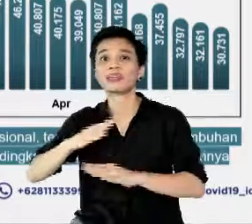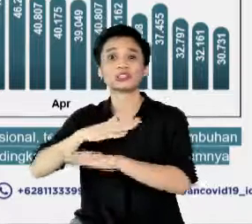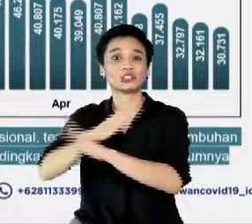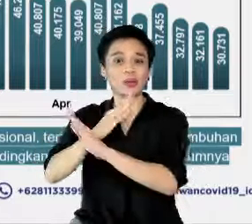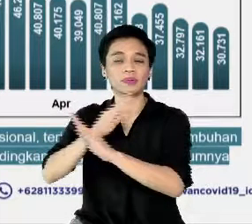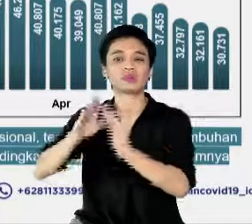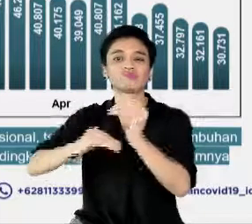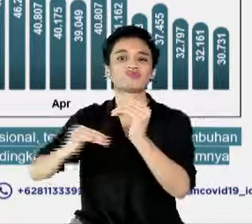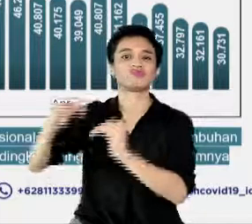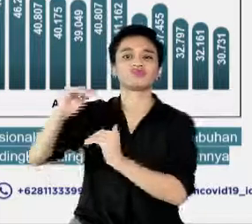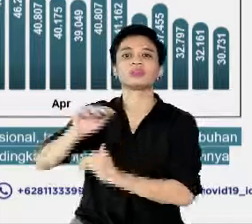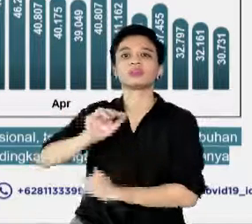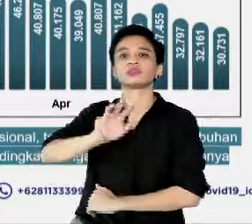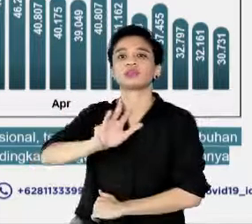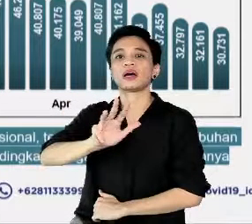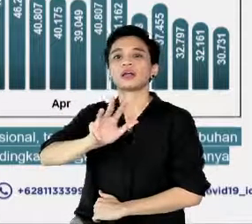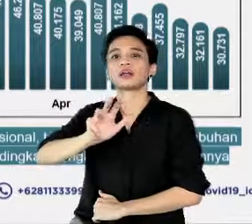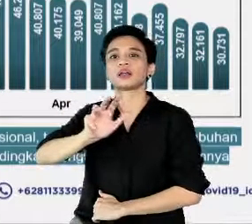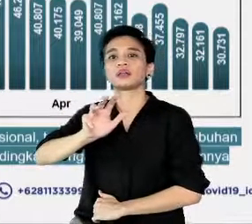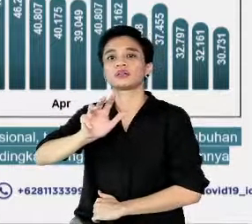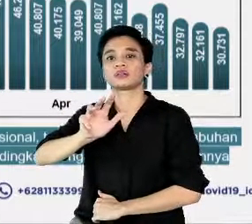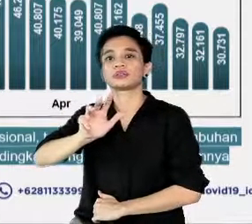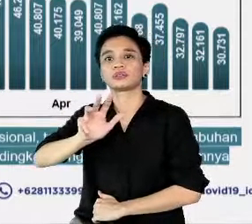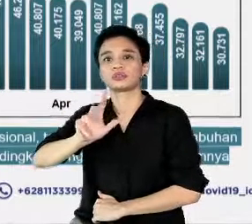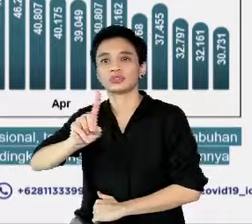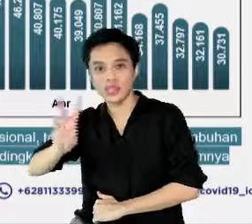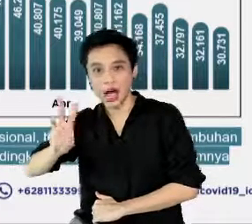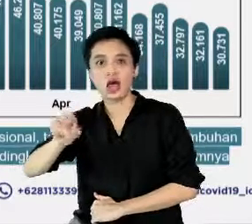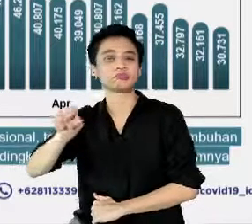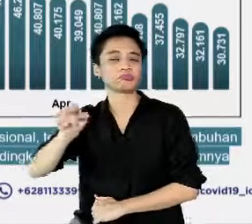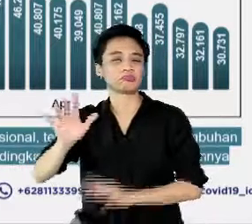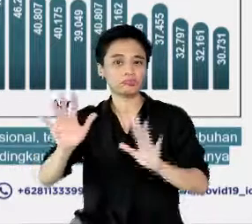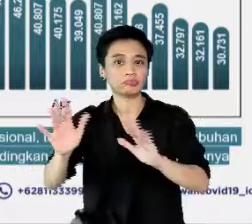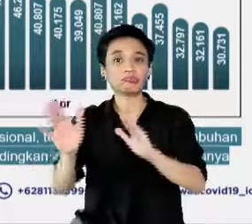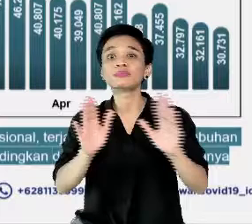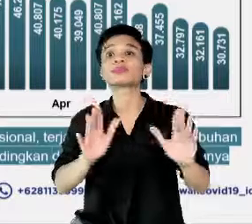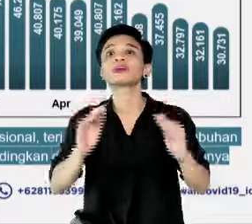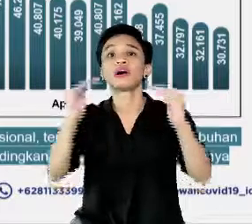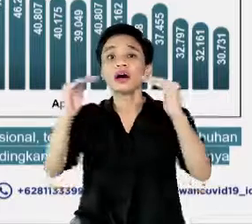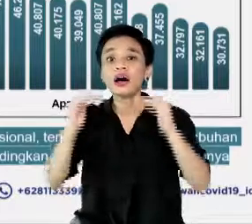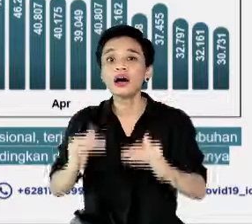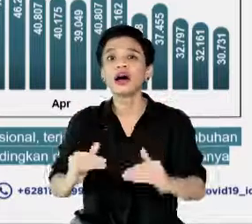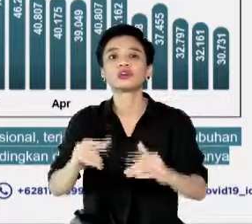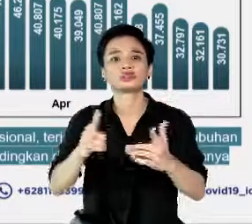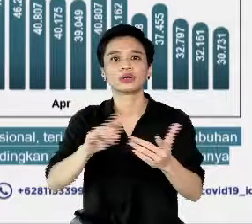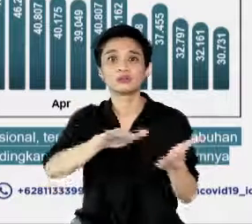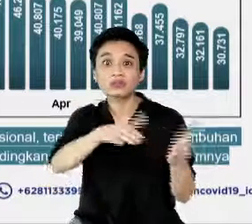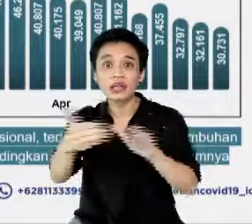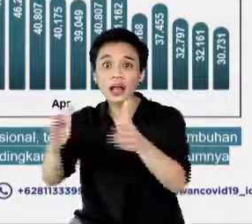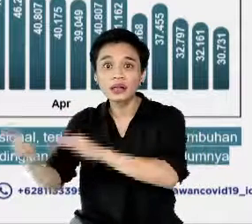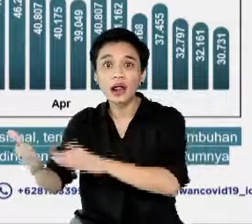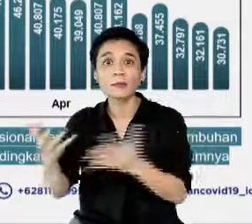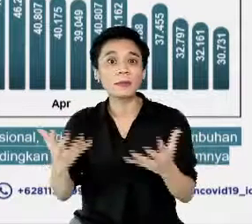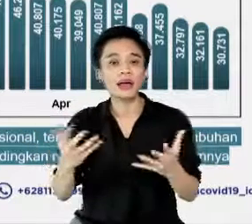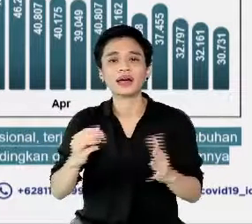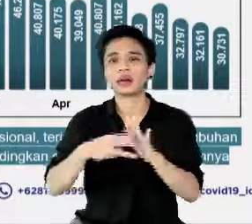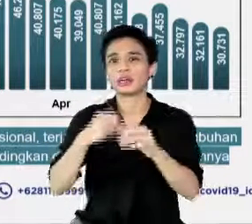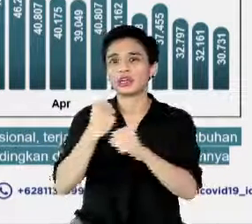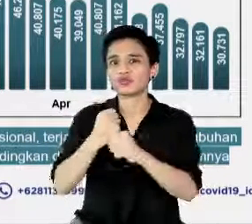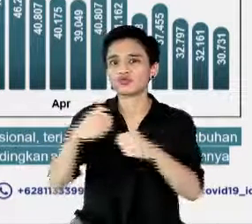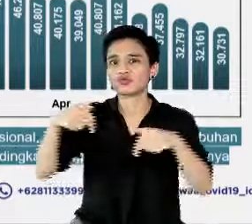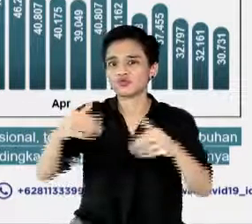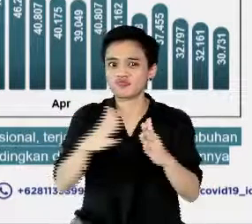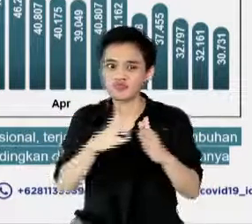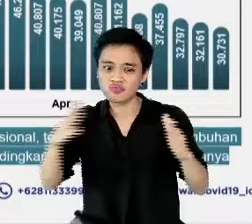Jawa Timur naik 939 kasus Hai Kemudian untuk kenaikan kasus meninggal di minggu ini